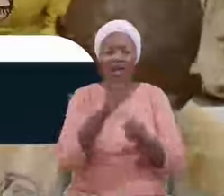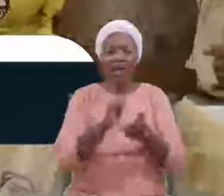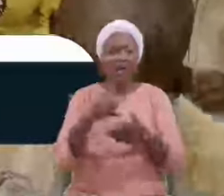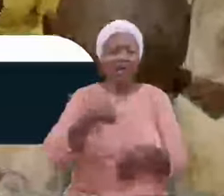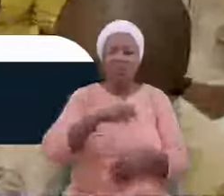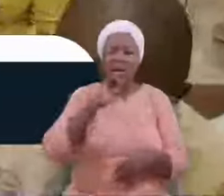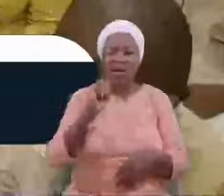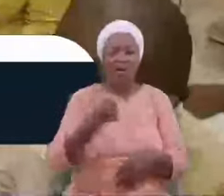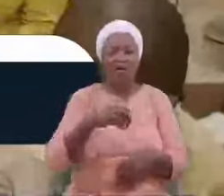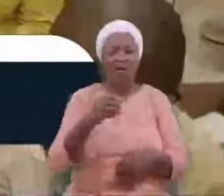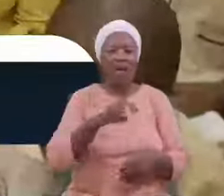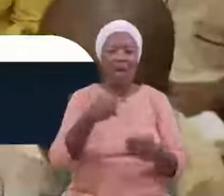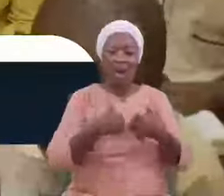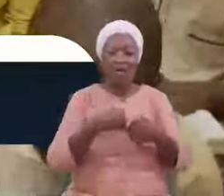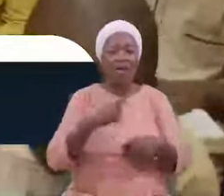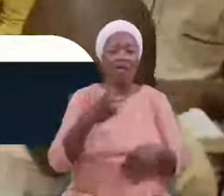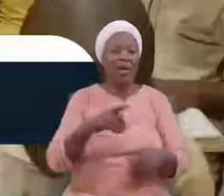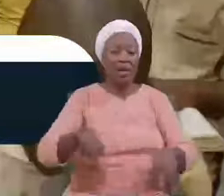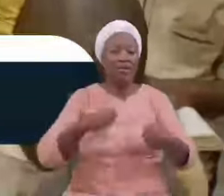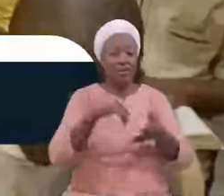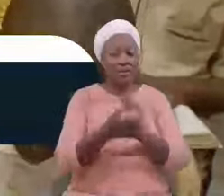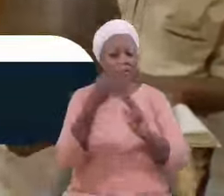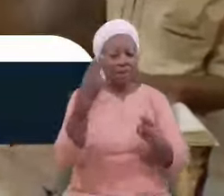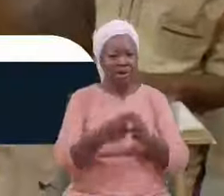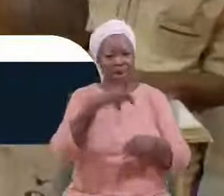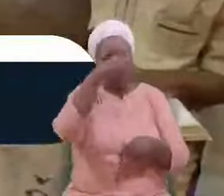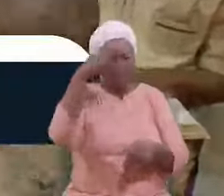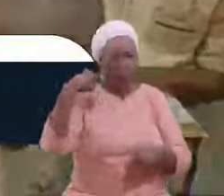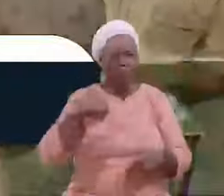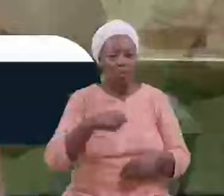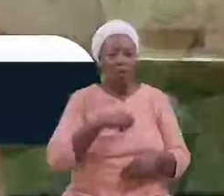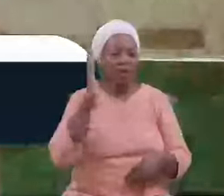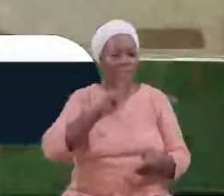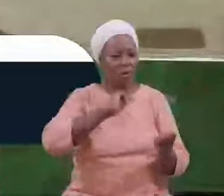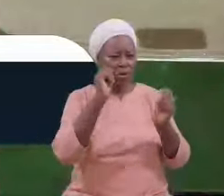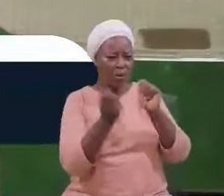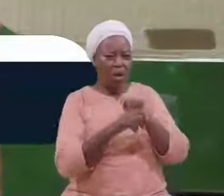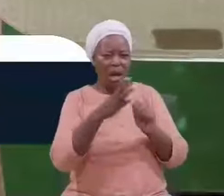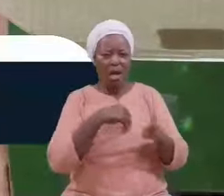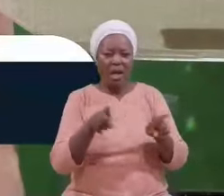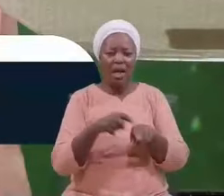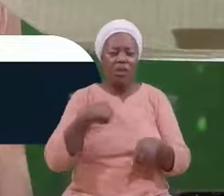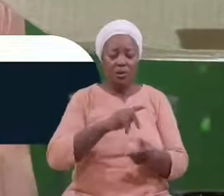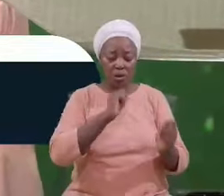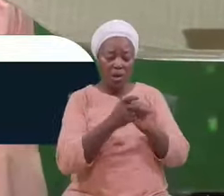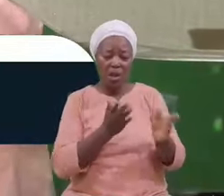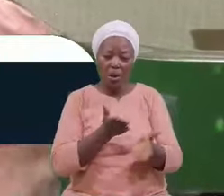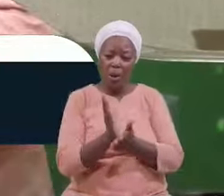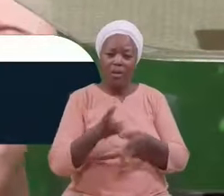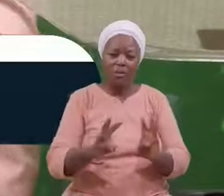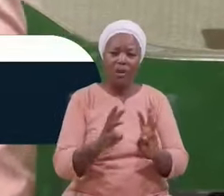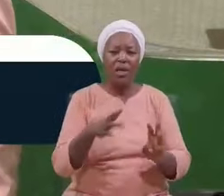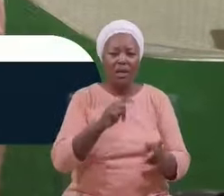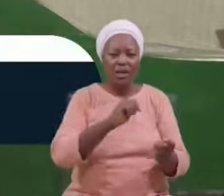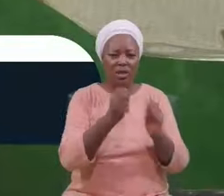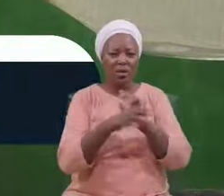Jésus. Parce que nous allons changer, nous allons nous tourner vers la bonne direction. Le changement